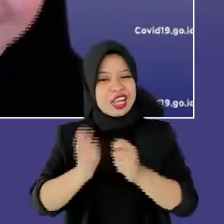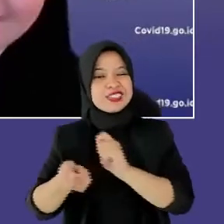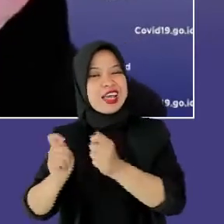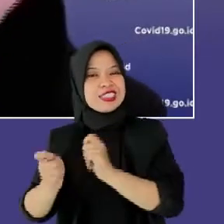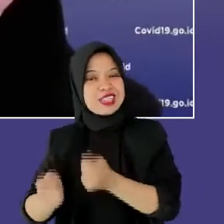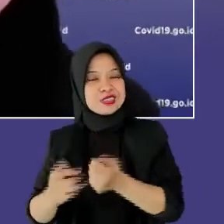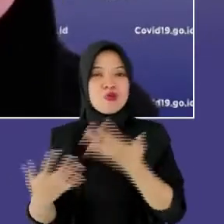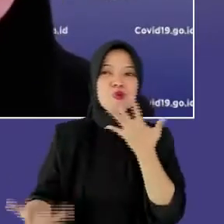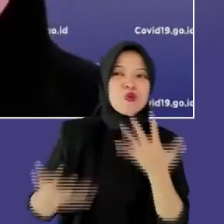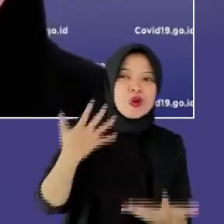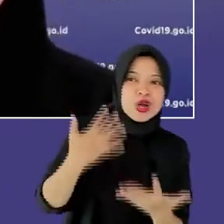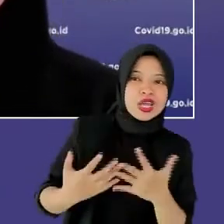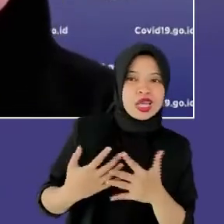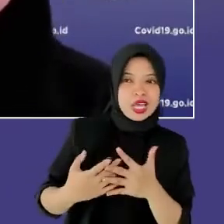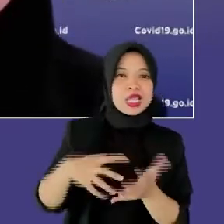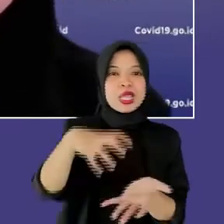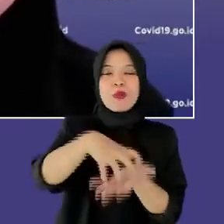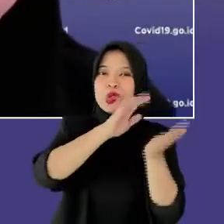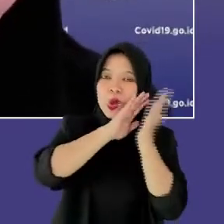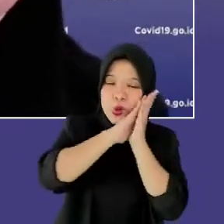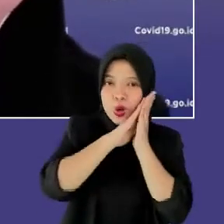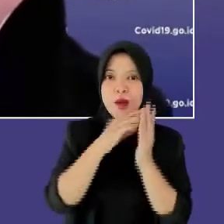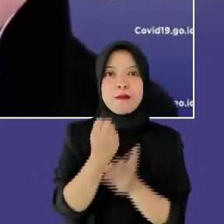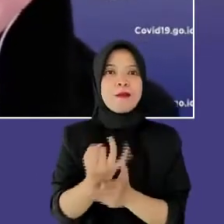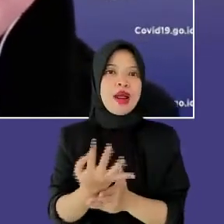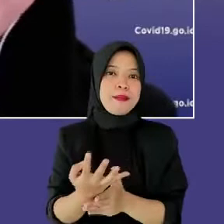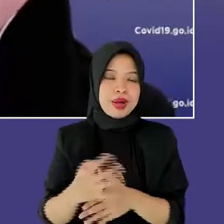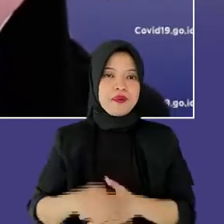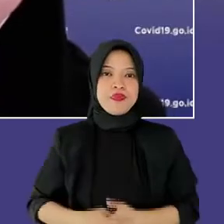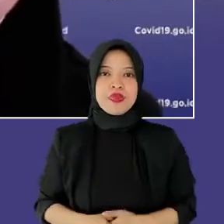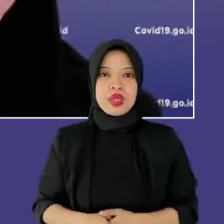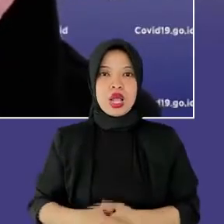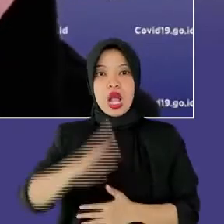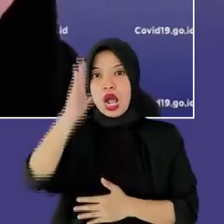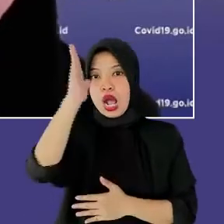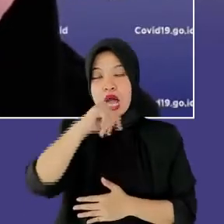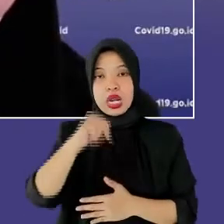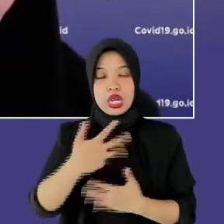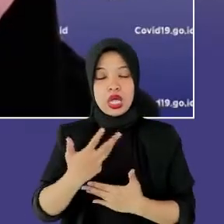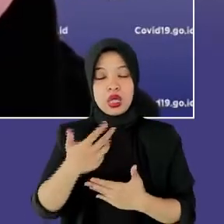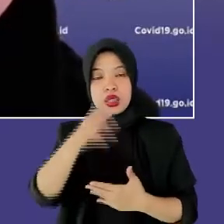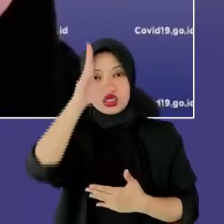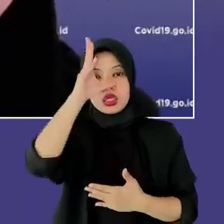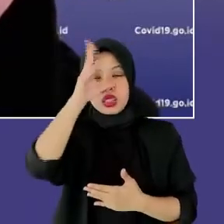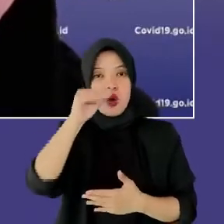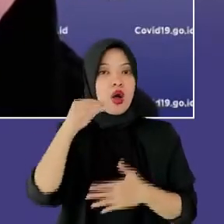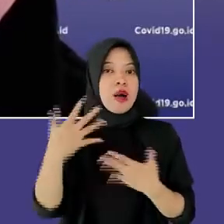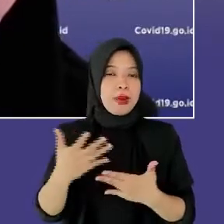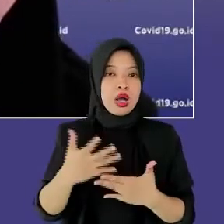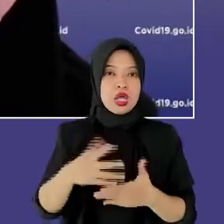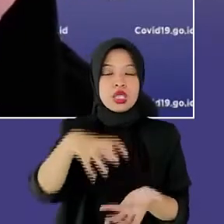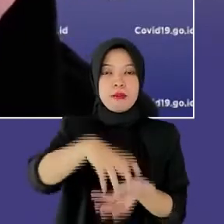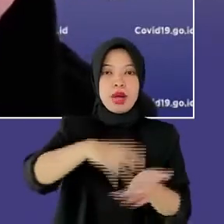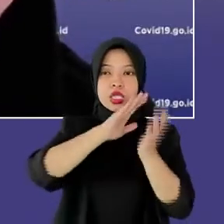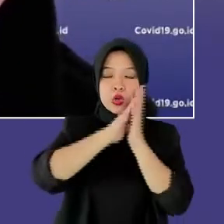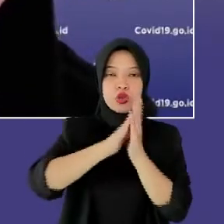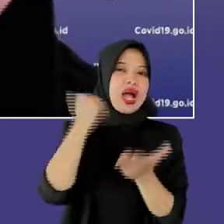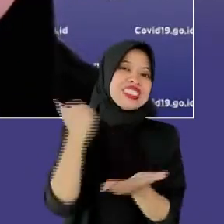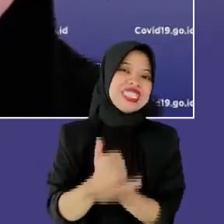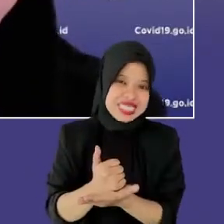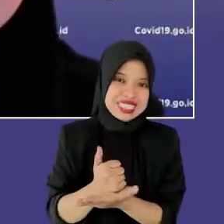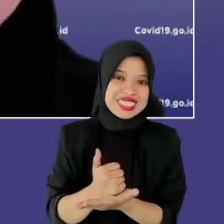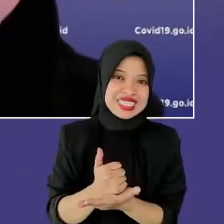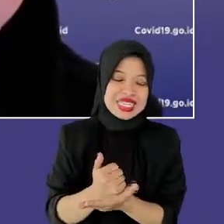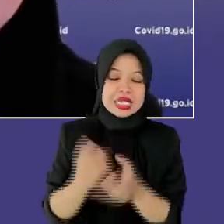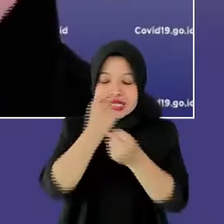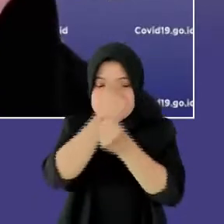testing gitu ya, berhubungan sama positivity rate, supaya semua akan jelas. Tapi hari ini kita bisa melihat bahwa angka bor itu akurat,